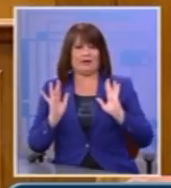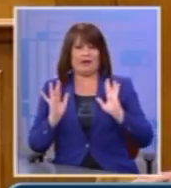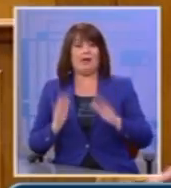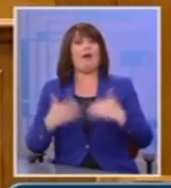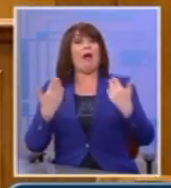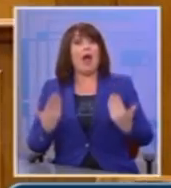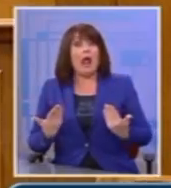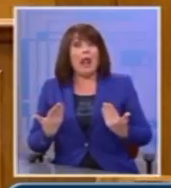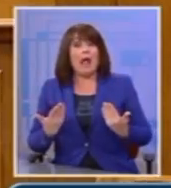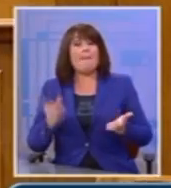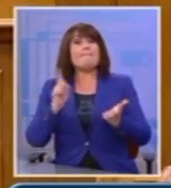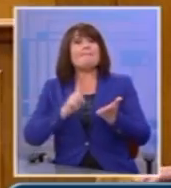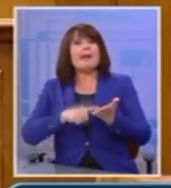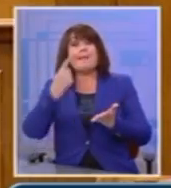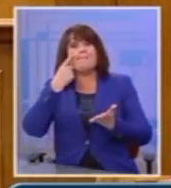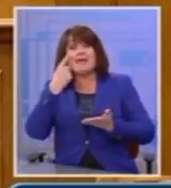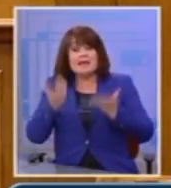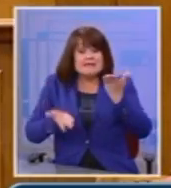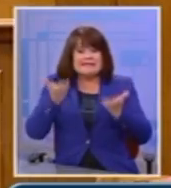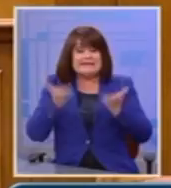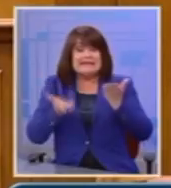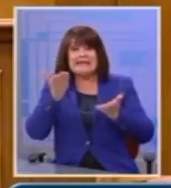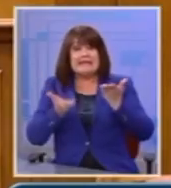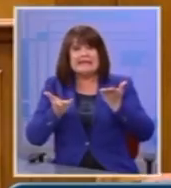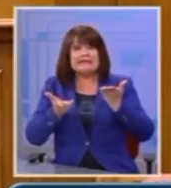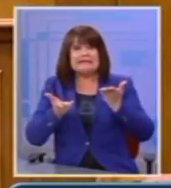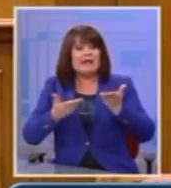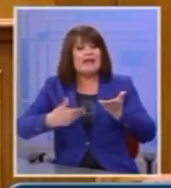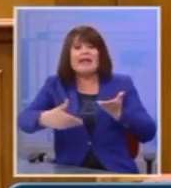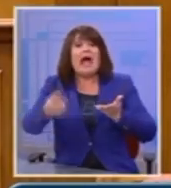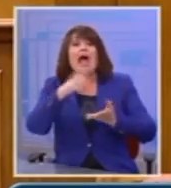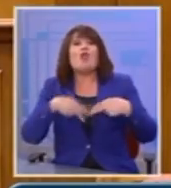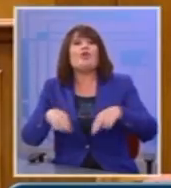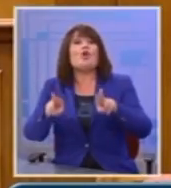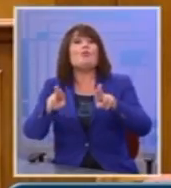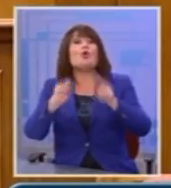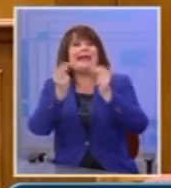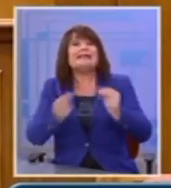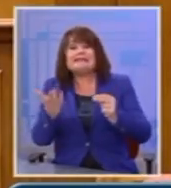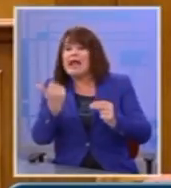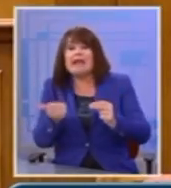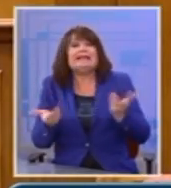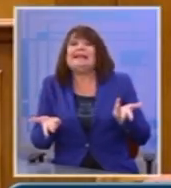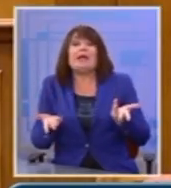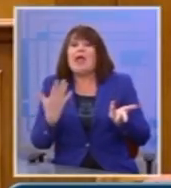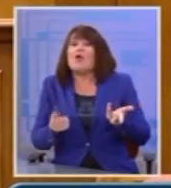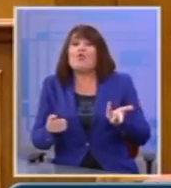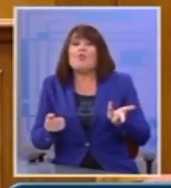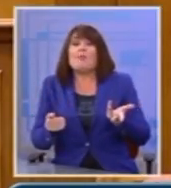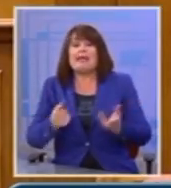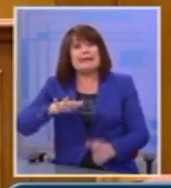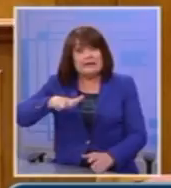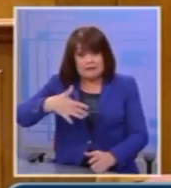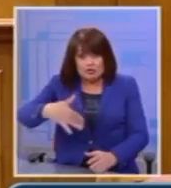Ωστόσο, η σύγκριση που οφείλουμε να κάνουμε είναι ανάμεσα σε εναλλακτικές που έχουμε μπροστά μας. Και ανάμεσα σε αυτό που έχουμε